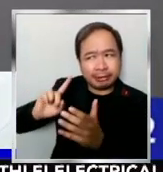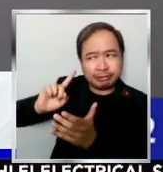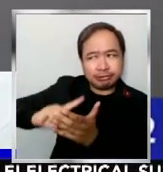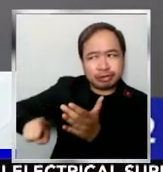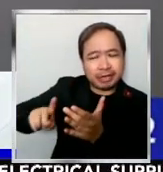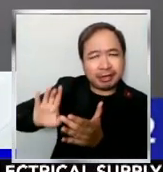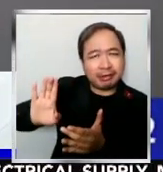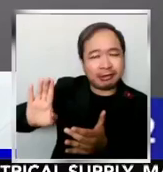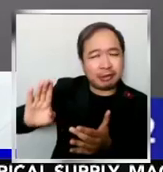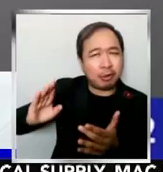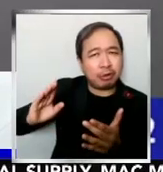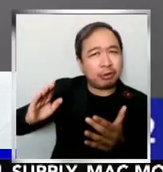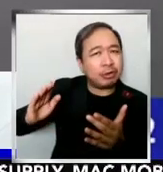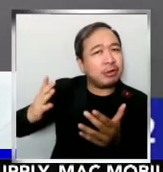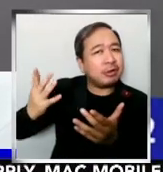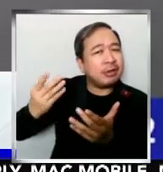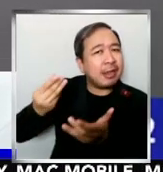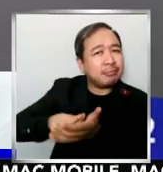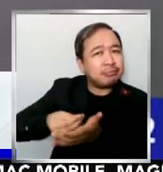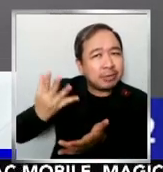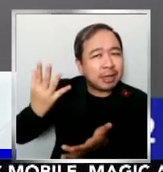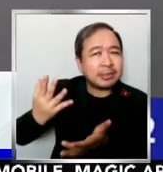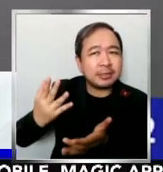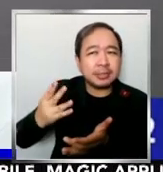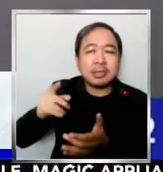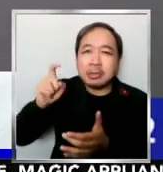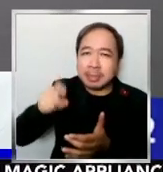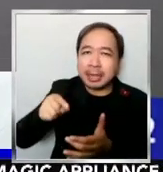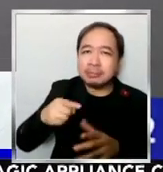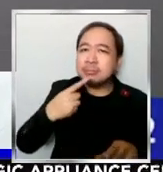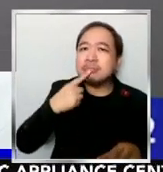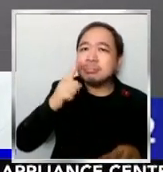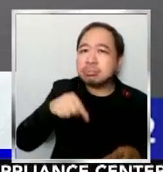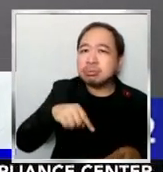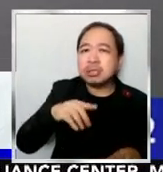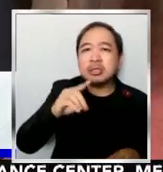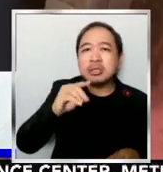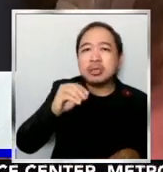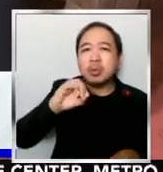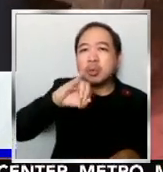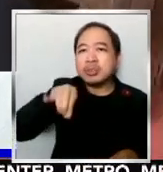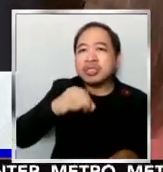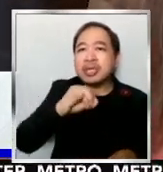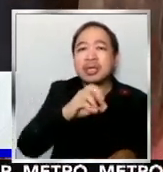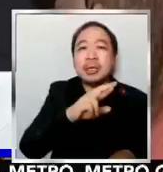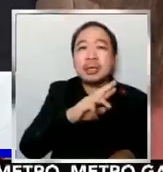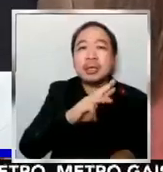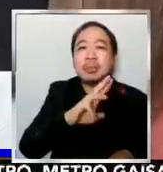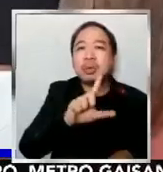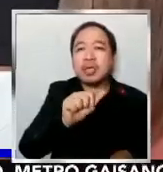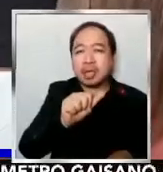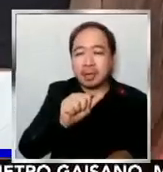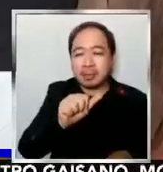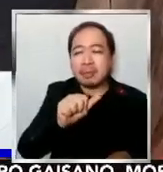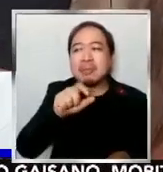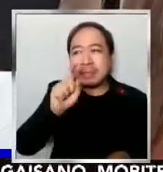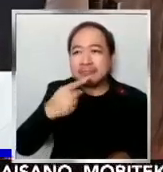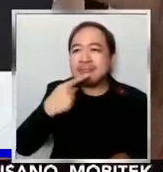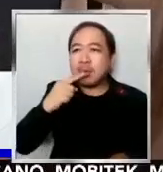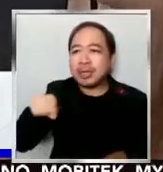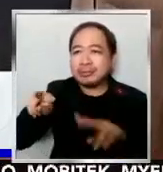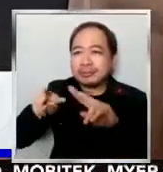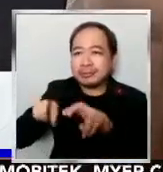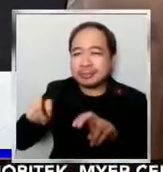ni DOJ Secretary Crispin Boying Remulla. Ayon kay DOJ Secretary Jesus Crispin